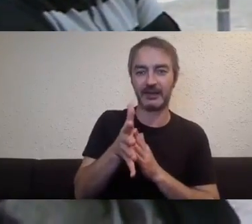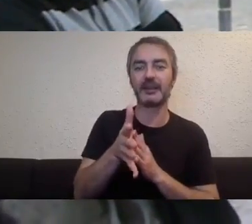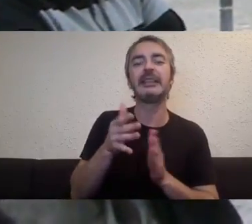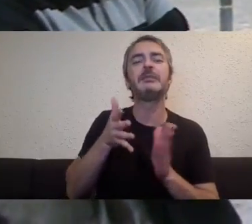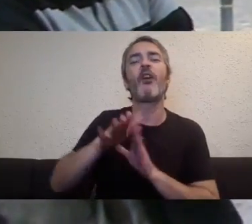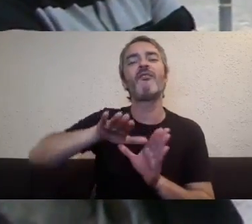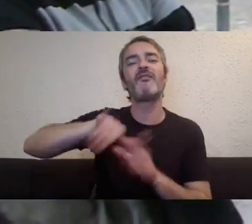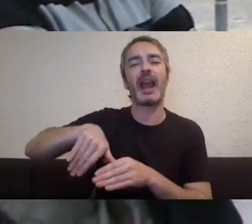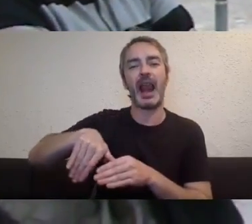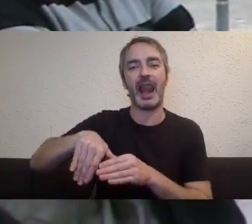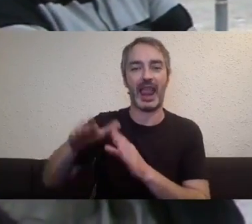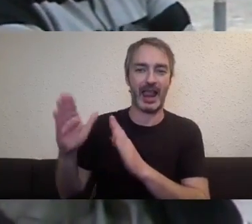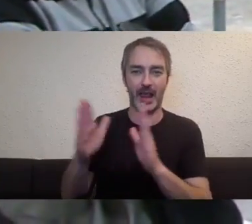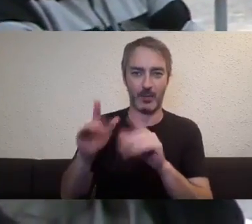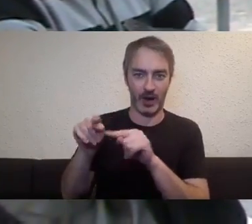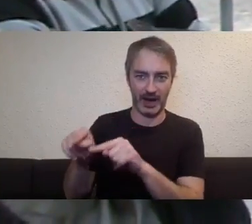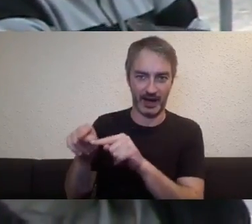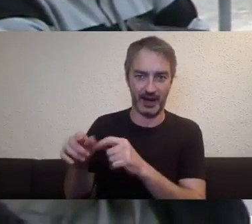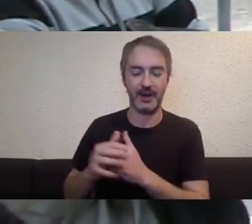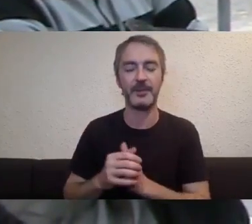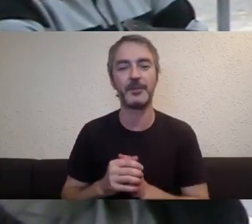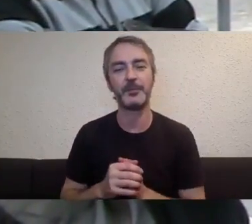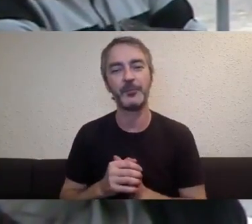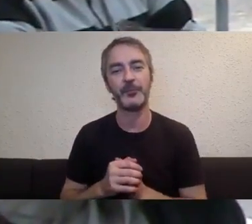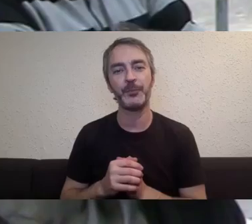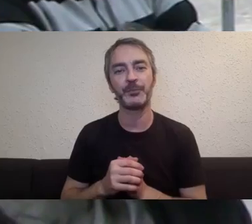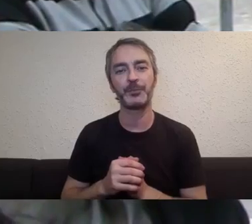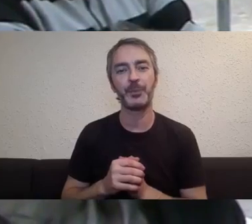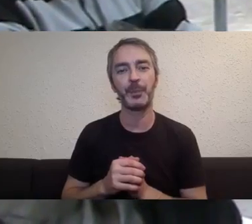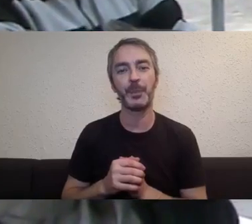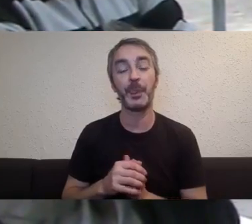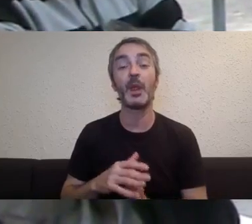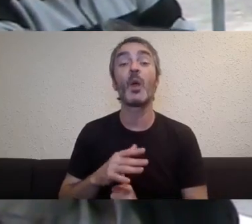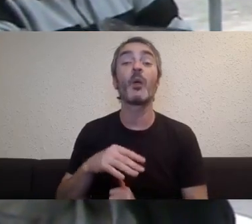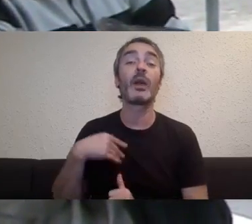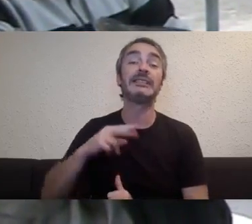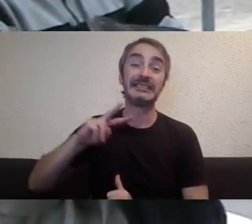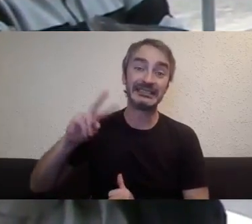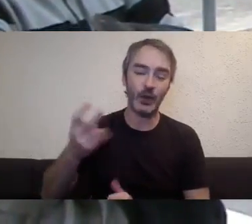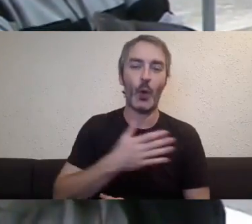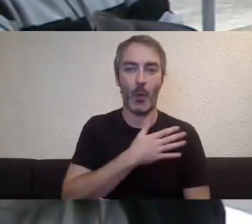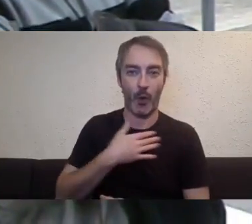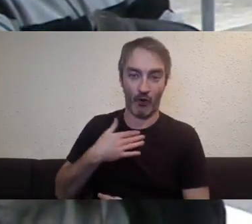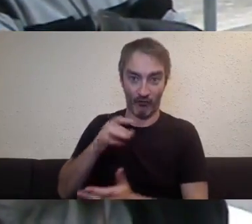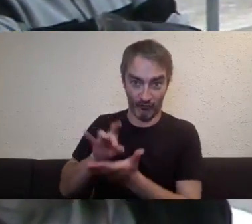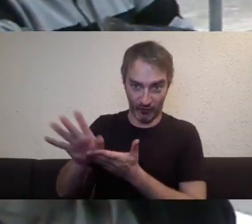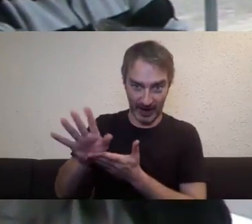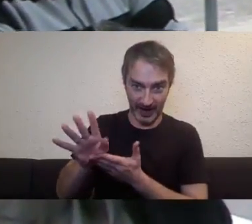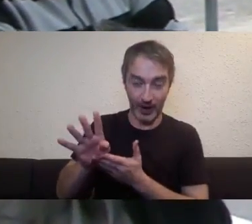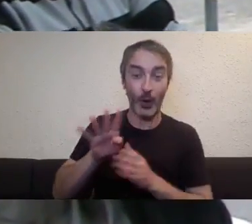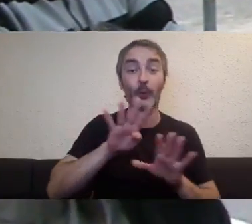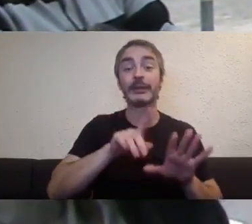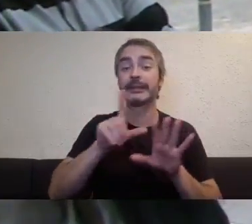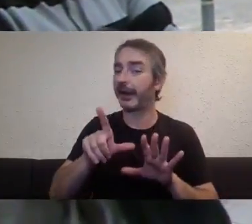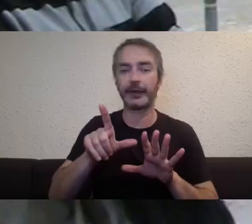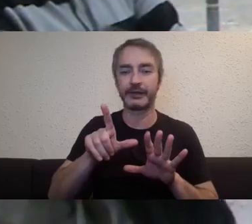no, que d'allò explicarem la part del final, que en el cas de... Bueno, ja explicava fins al segon intent de